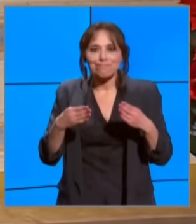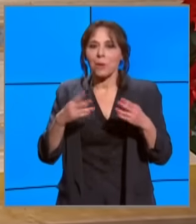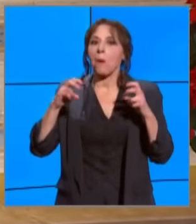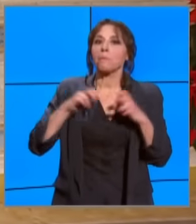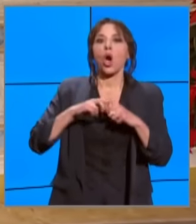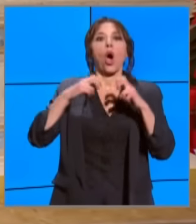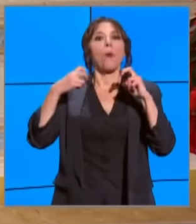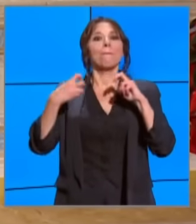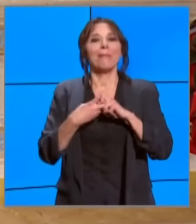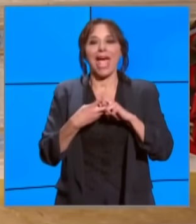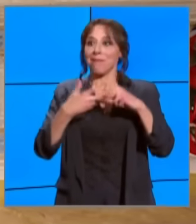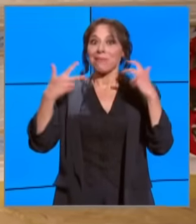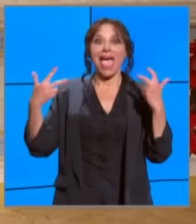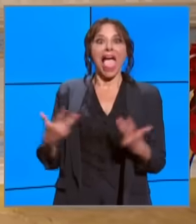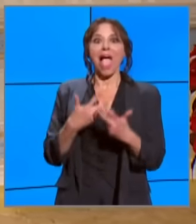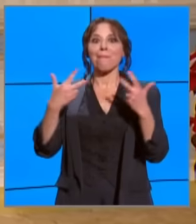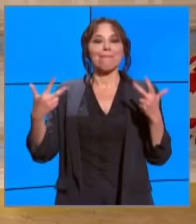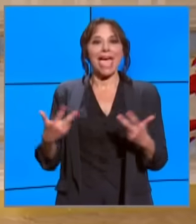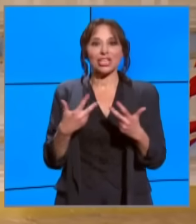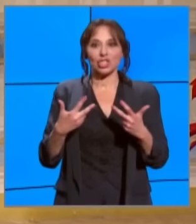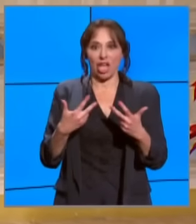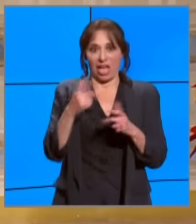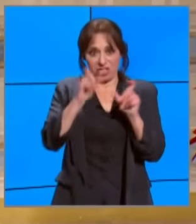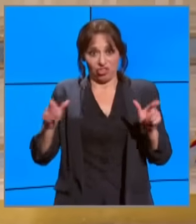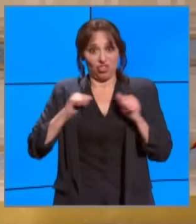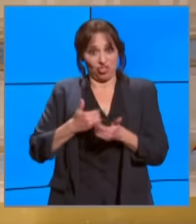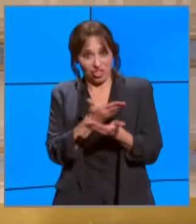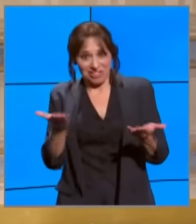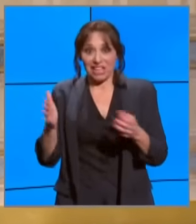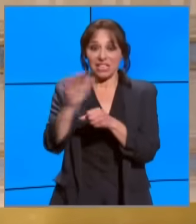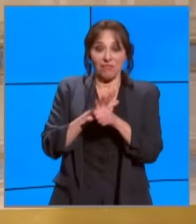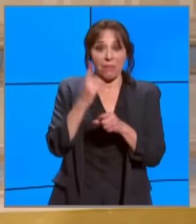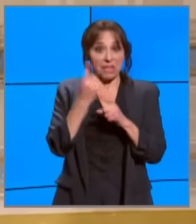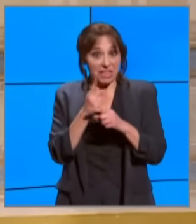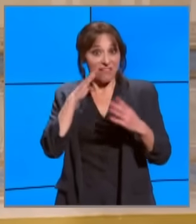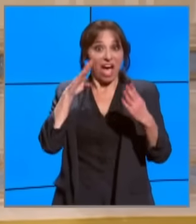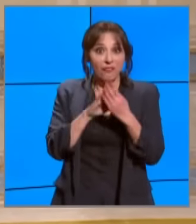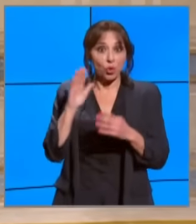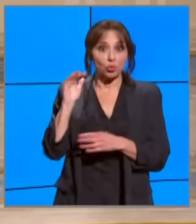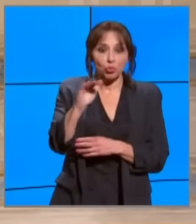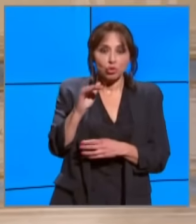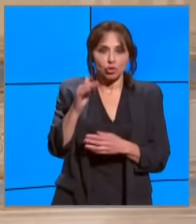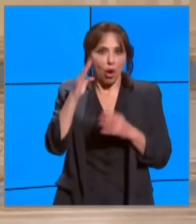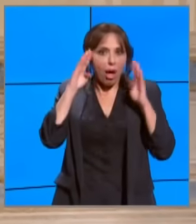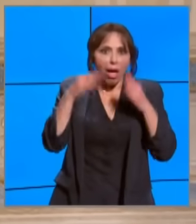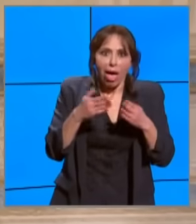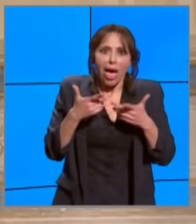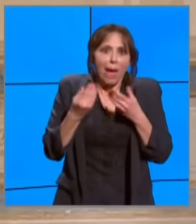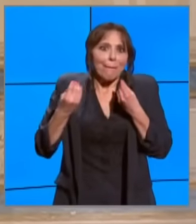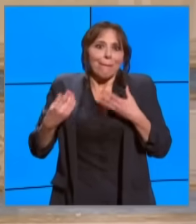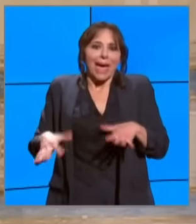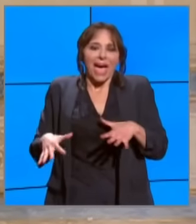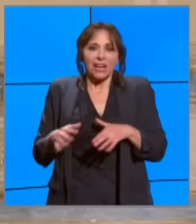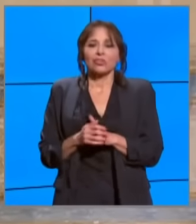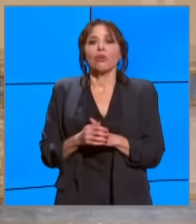dei problemi e delle emergenze che cittadini e famiglie devono affrontare giorno per giorno il